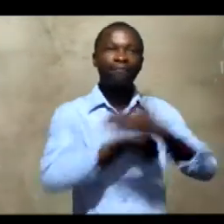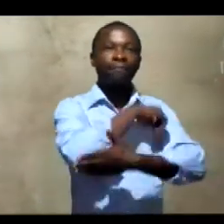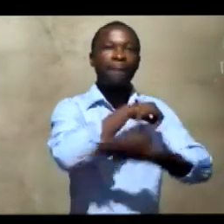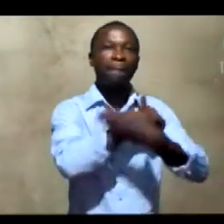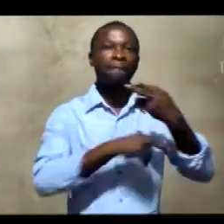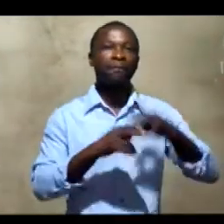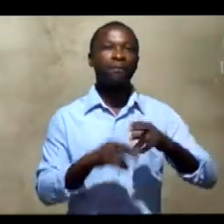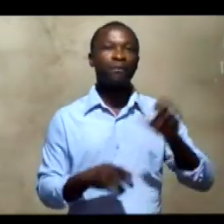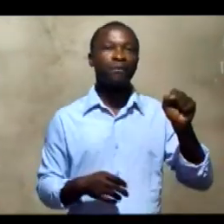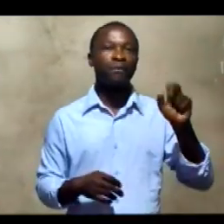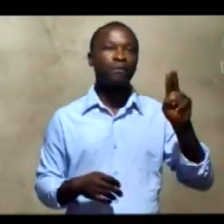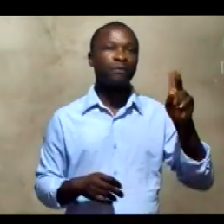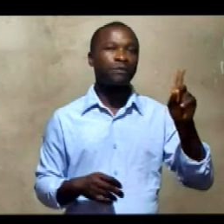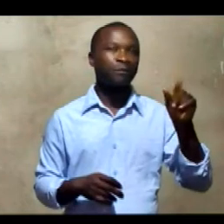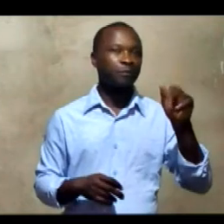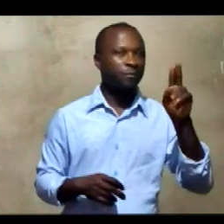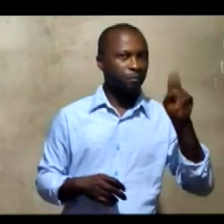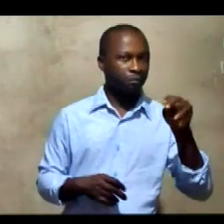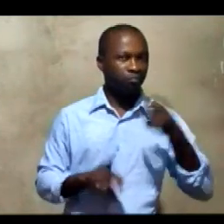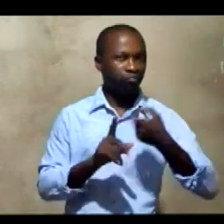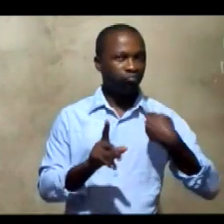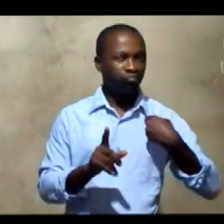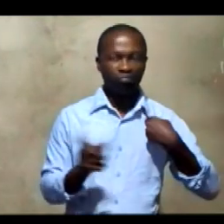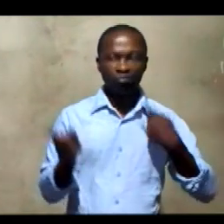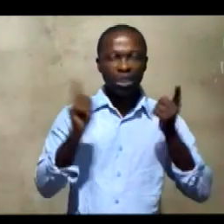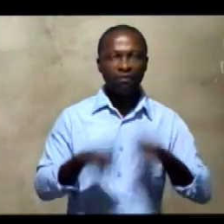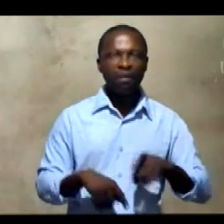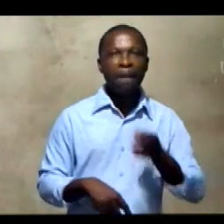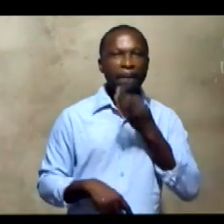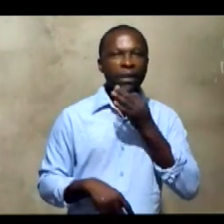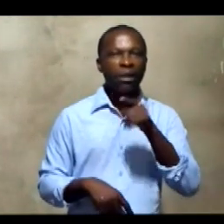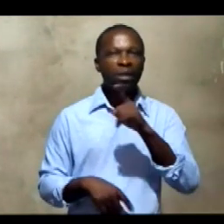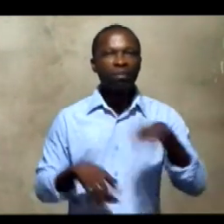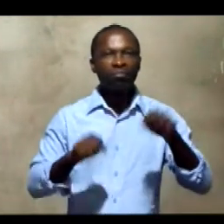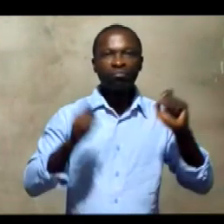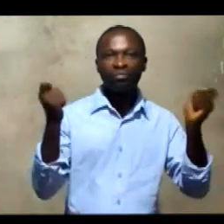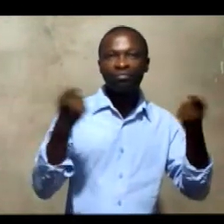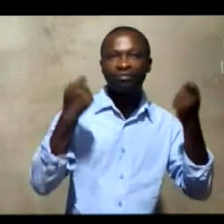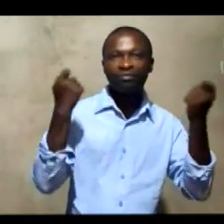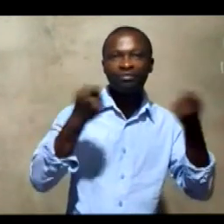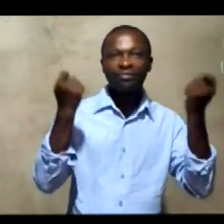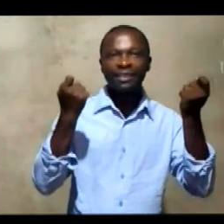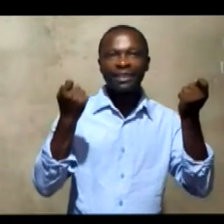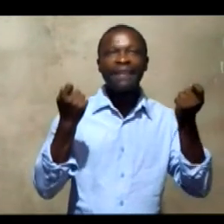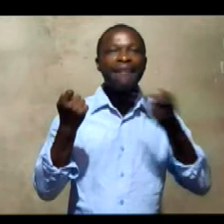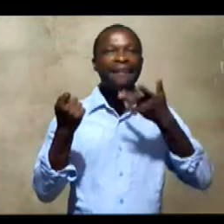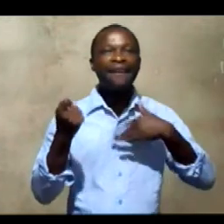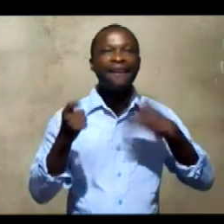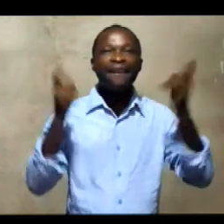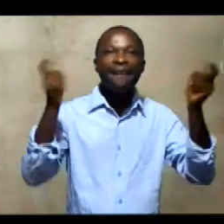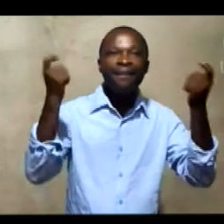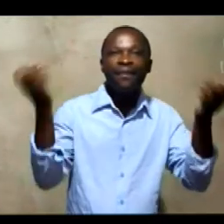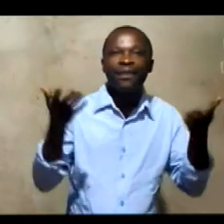anniversaire. L'occasion de faire un bilan sur les avancées socio-économiques et sur les attentes de certains cœurs de métier qui sont